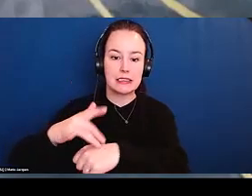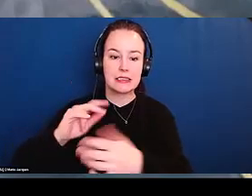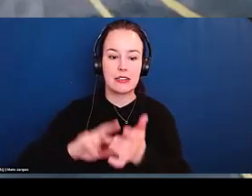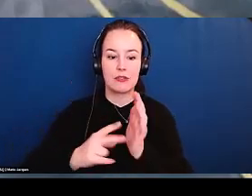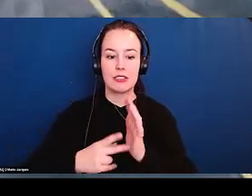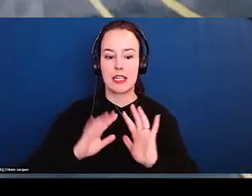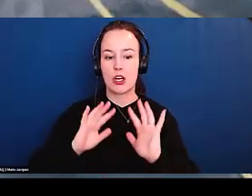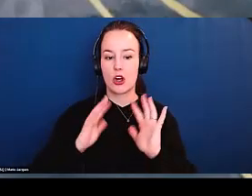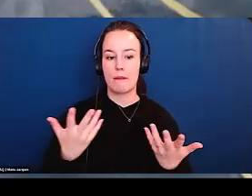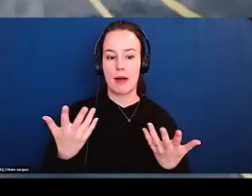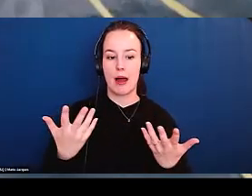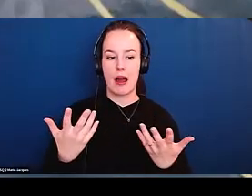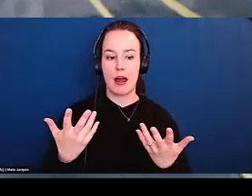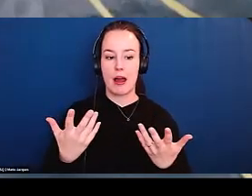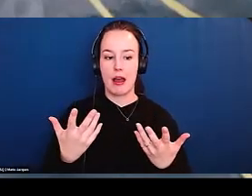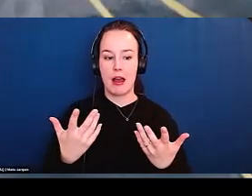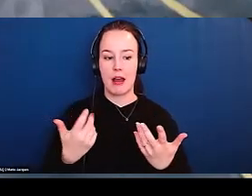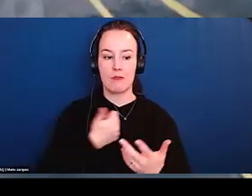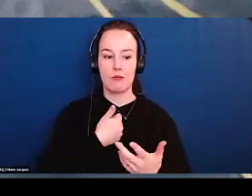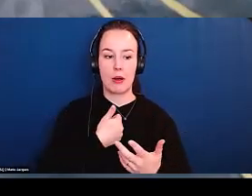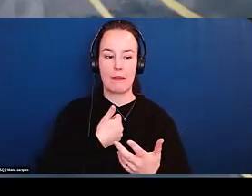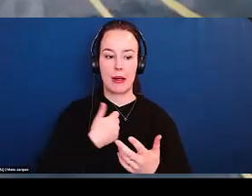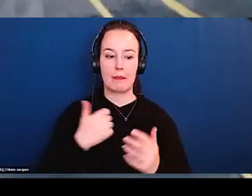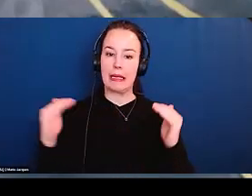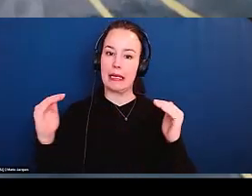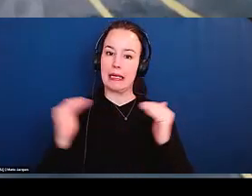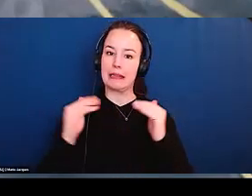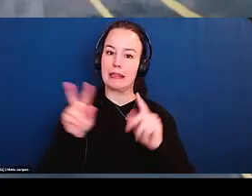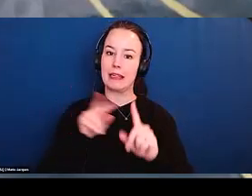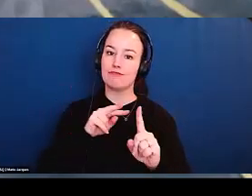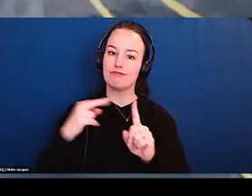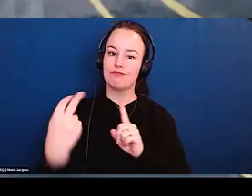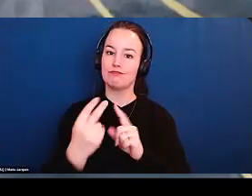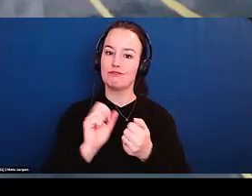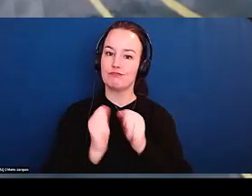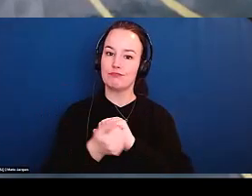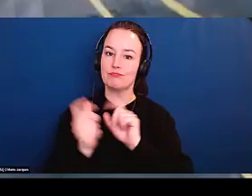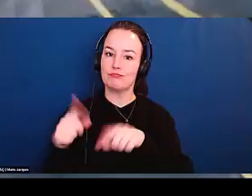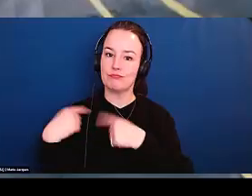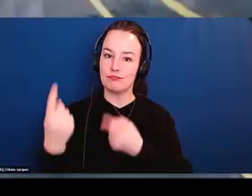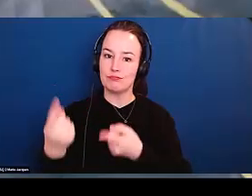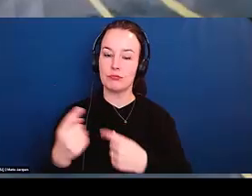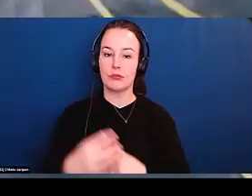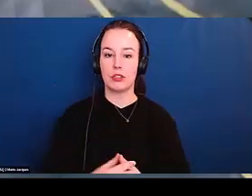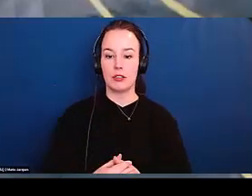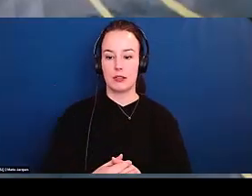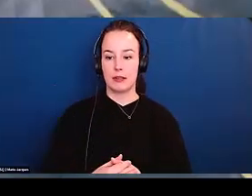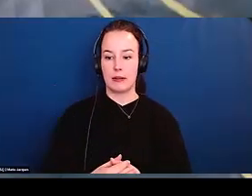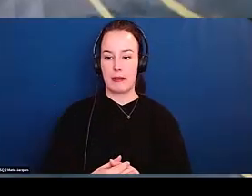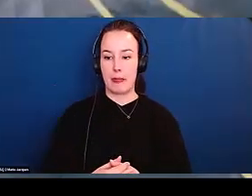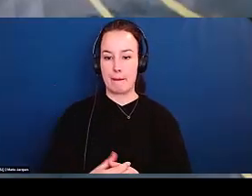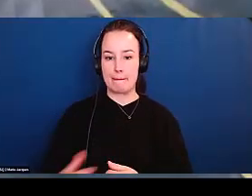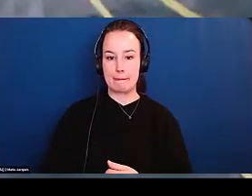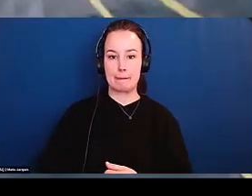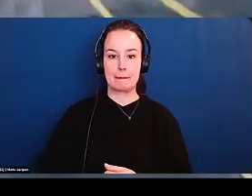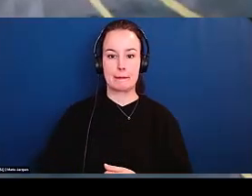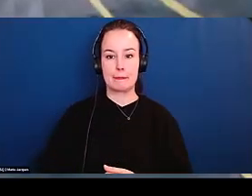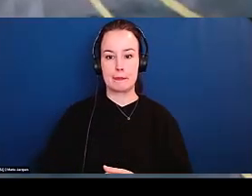la manière dont cela a pu changer un peu ma perception de l'équité. Je voudrais nous encourager à